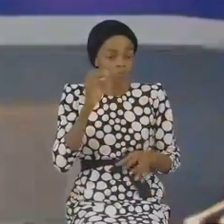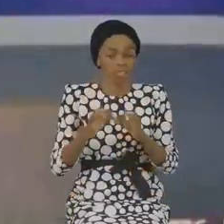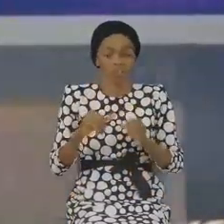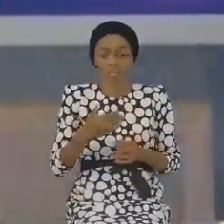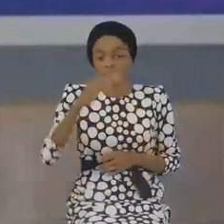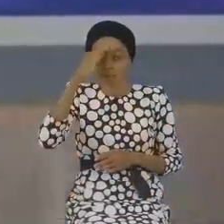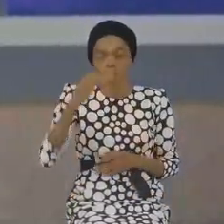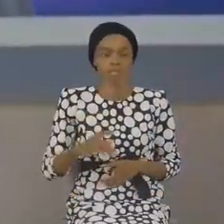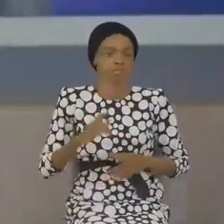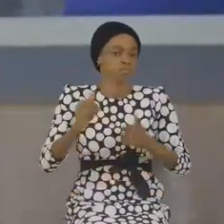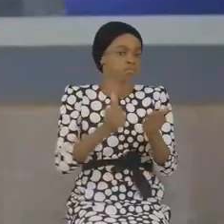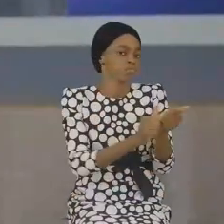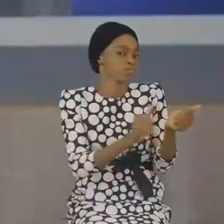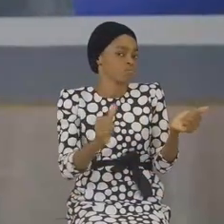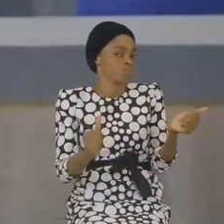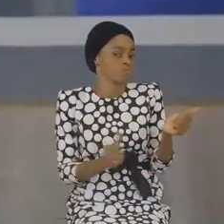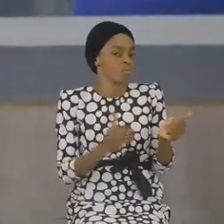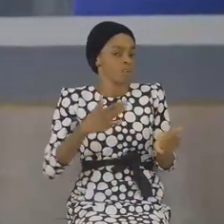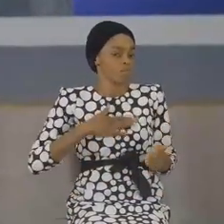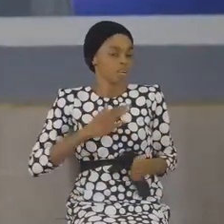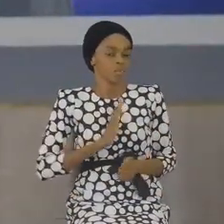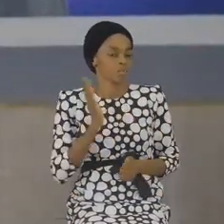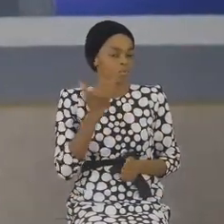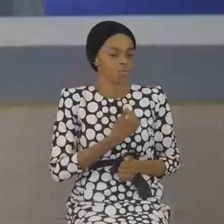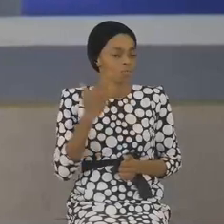pas plaisir en lui.